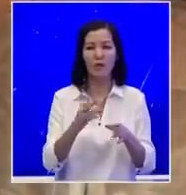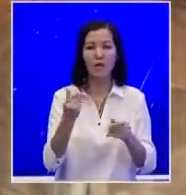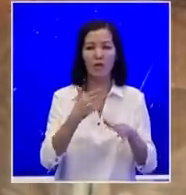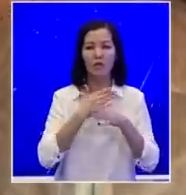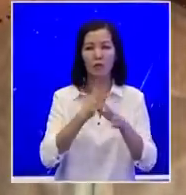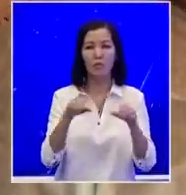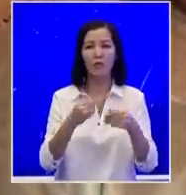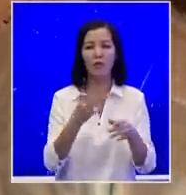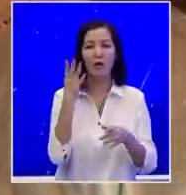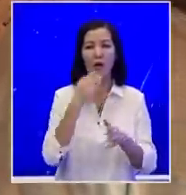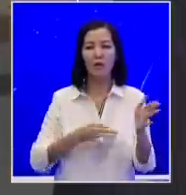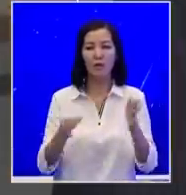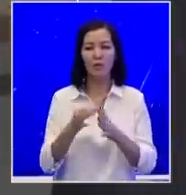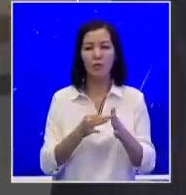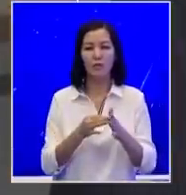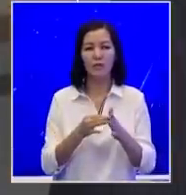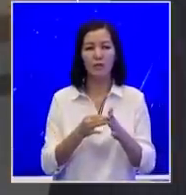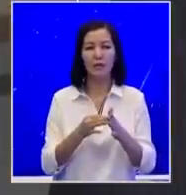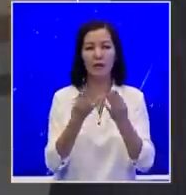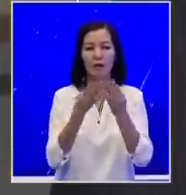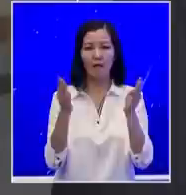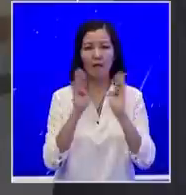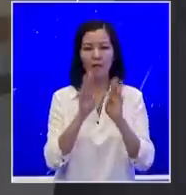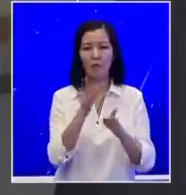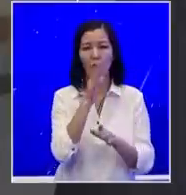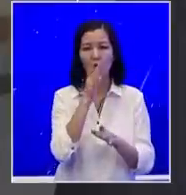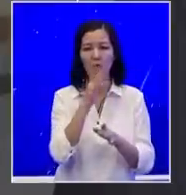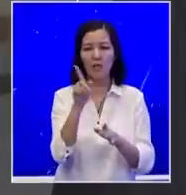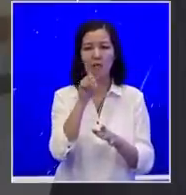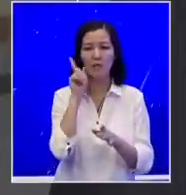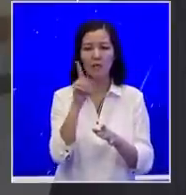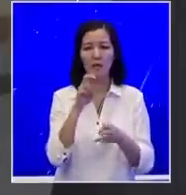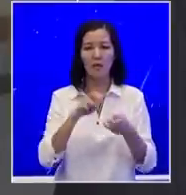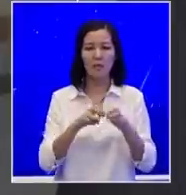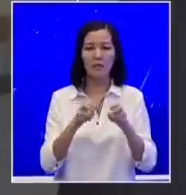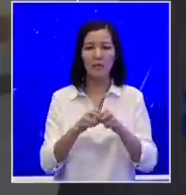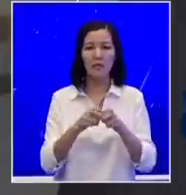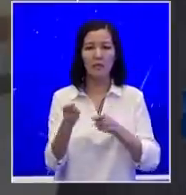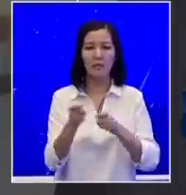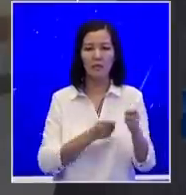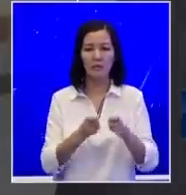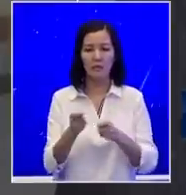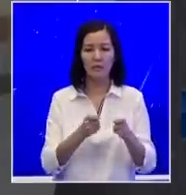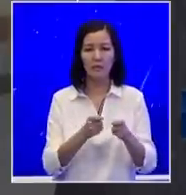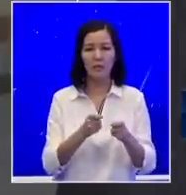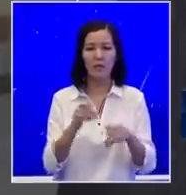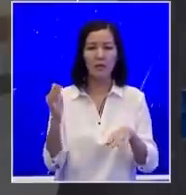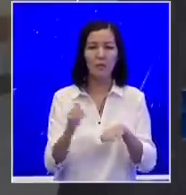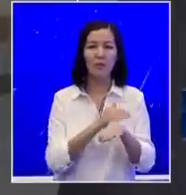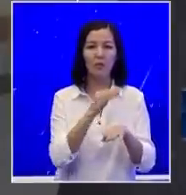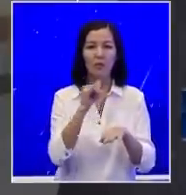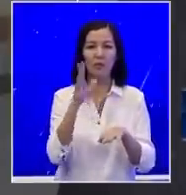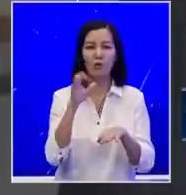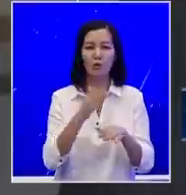түрде. Ал Алматы облысында осы карантин уақытында Алматы облысы жастар мәселелер басқармасы және де Мейірімді Жетісу фронт